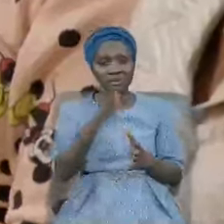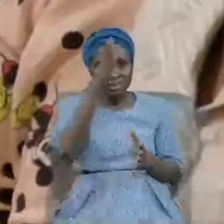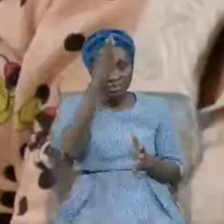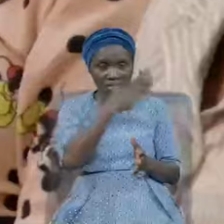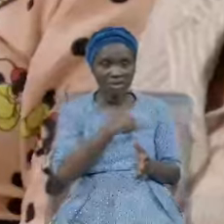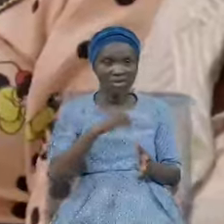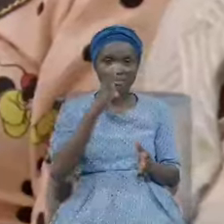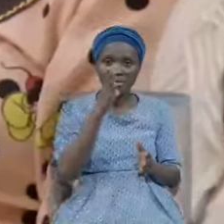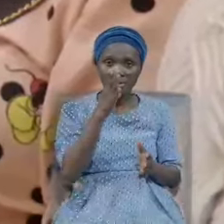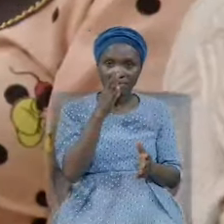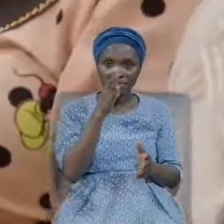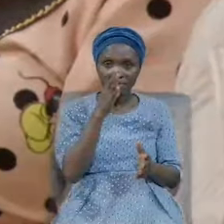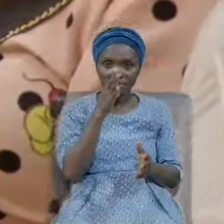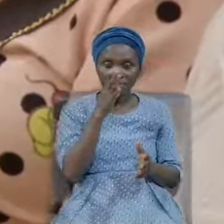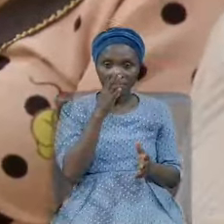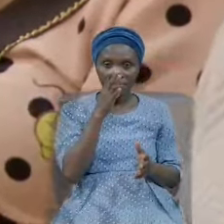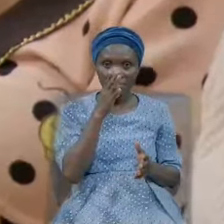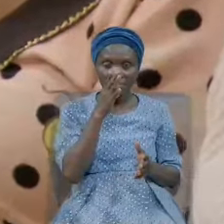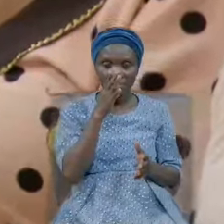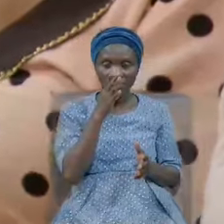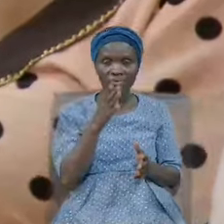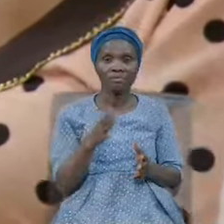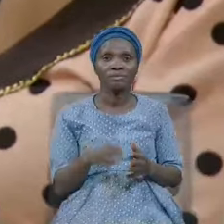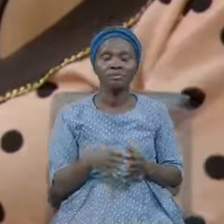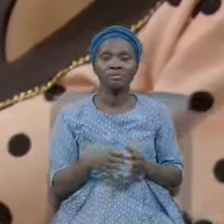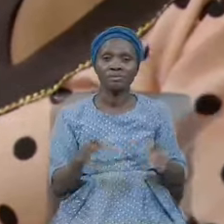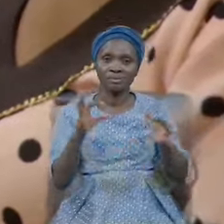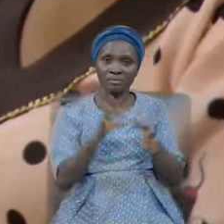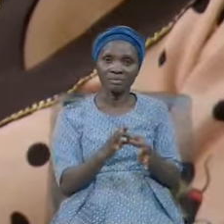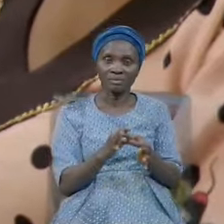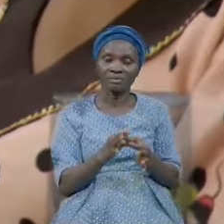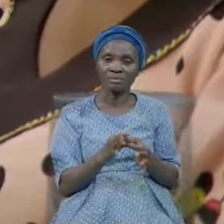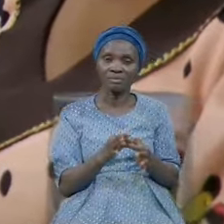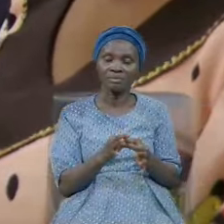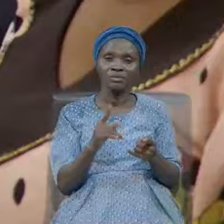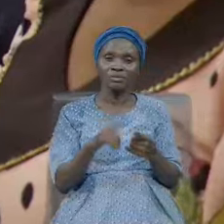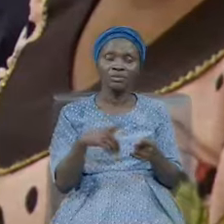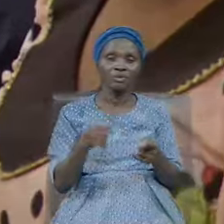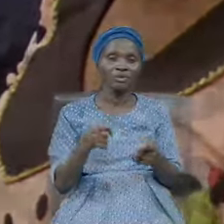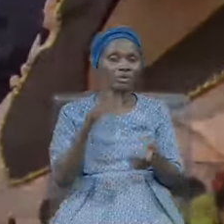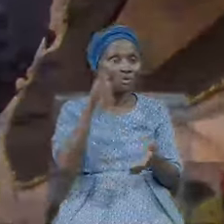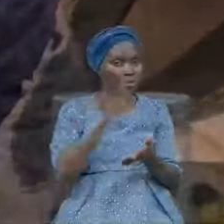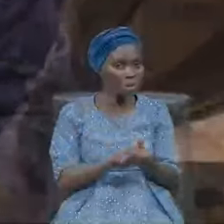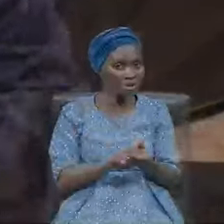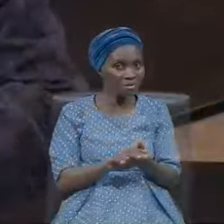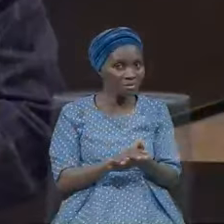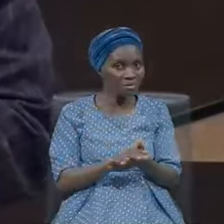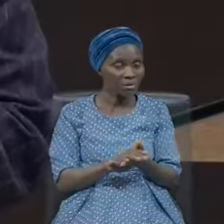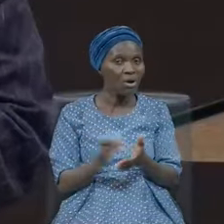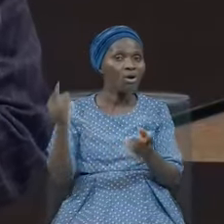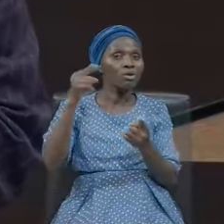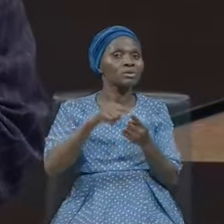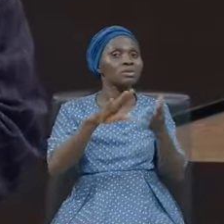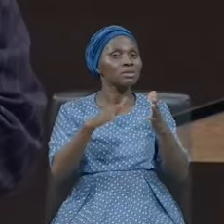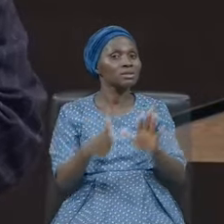l'homme et la femme, l'homme doit quitter père, l'homme ou la femme doit quitter son père ou sa mère et va se joindre à sa femme jusqu'à ce que la mort